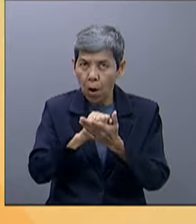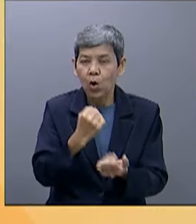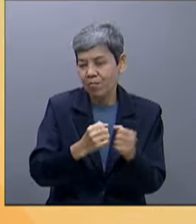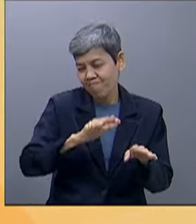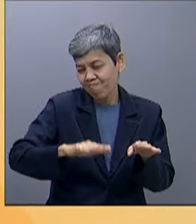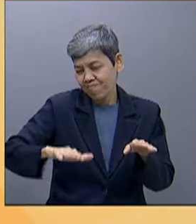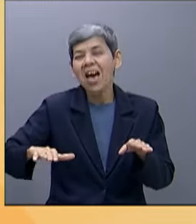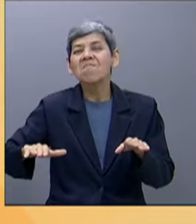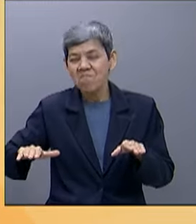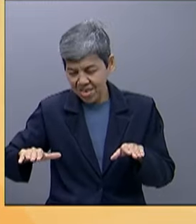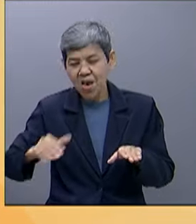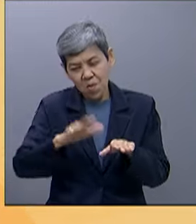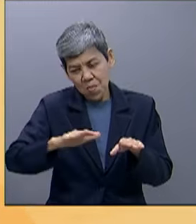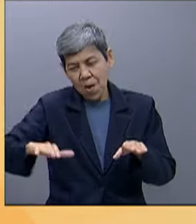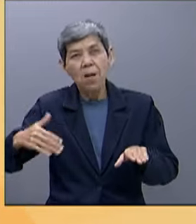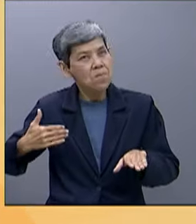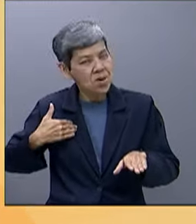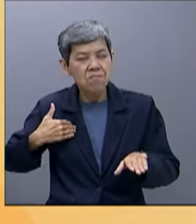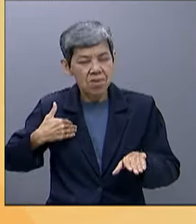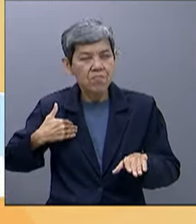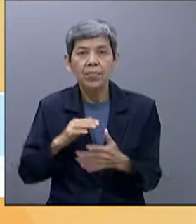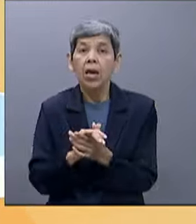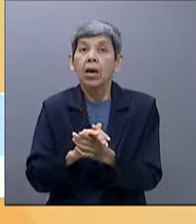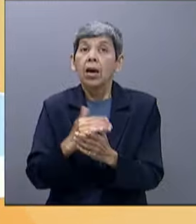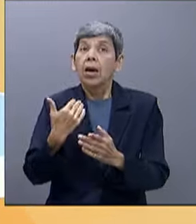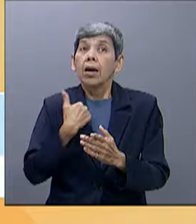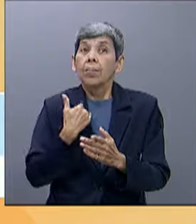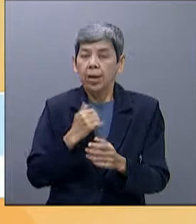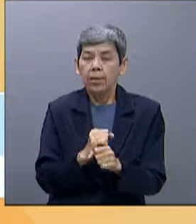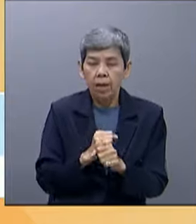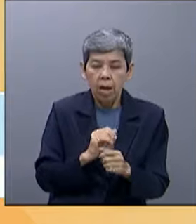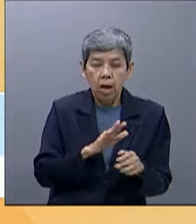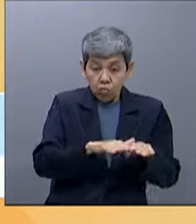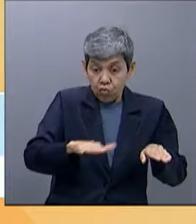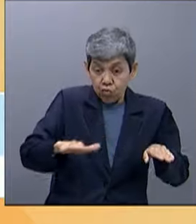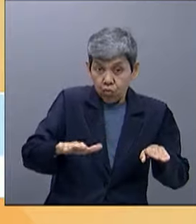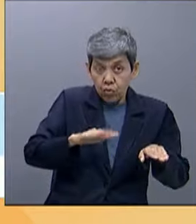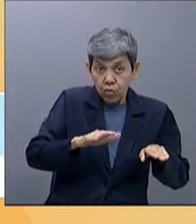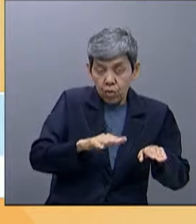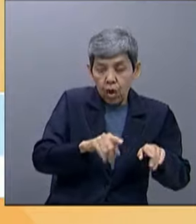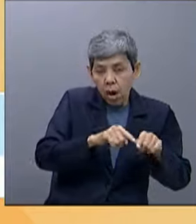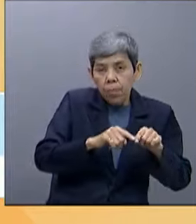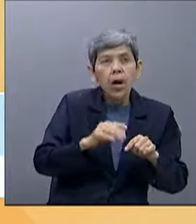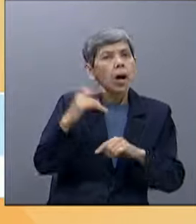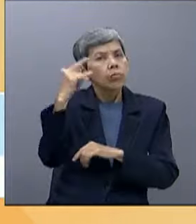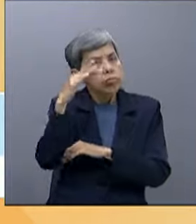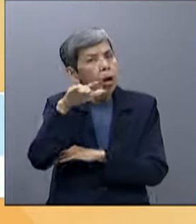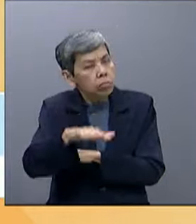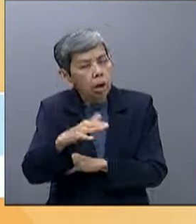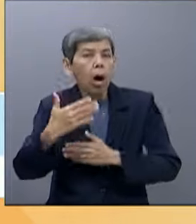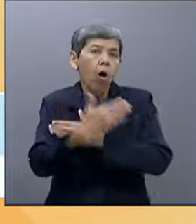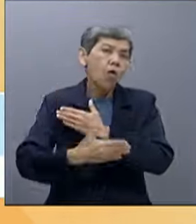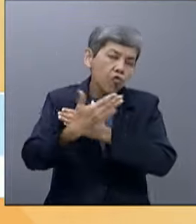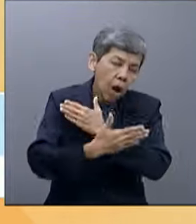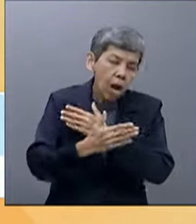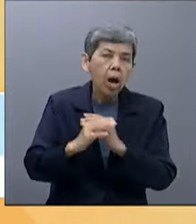ยนะครับมีที่จอดรถให้อย่างดีแล้วก็มีรถ คอยรับส่ง คอยรับส่งอยู่สนามบินอยู่สถานีรถไฟอยู่ที่บ